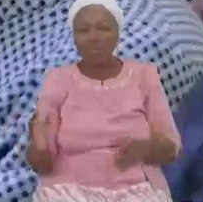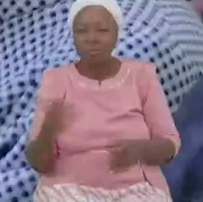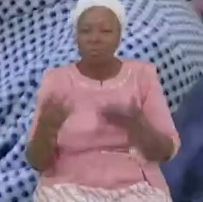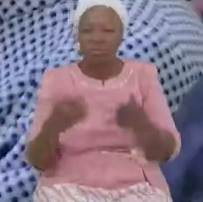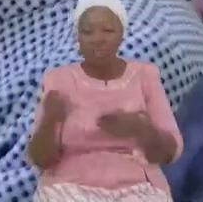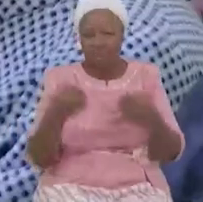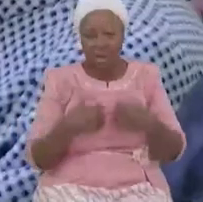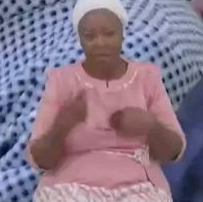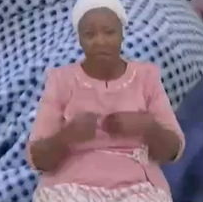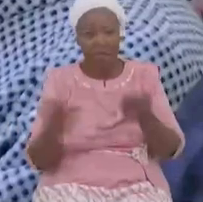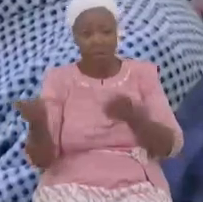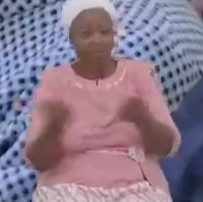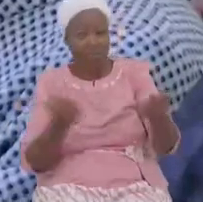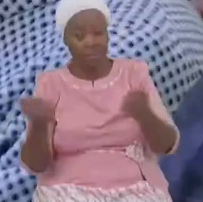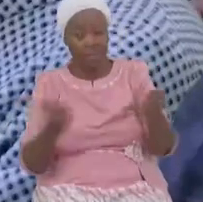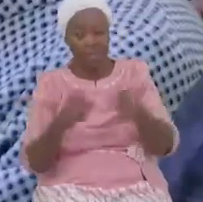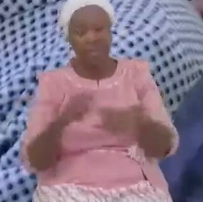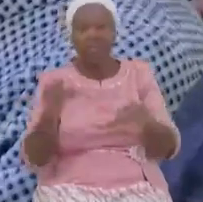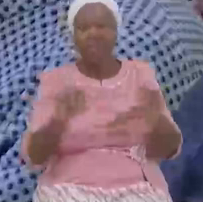un véhicule, tu mets